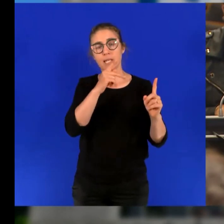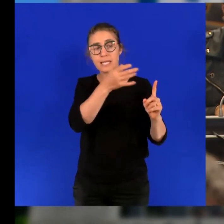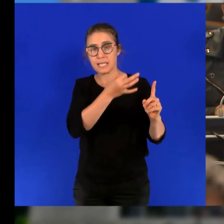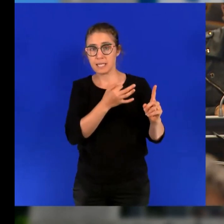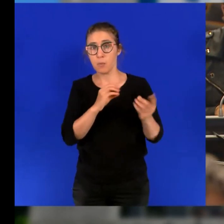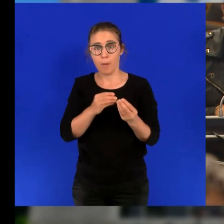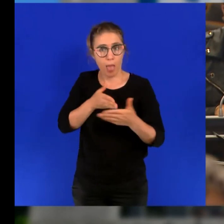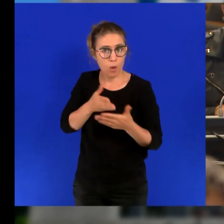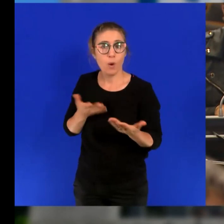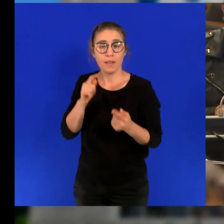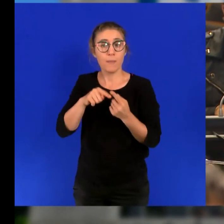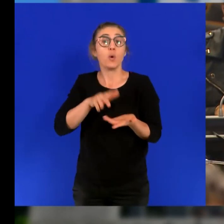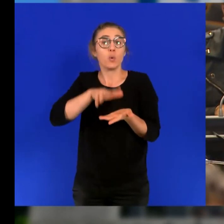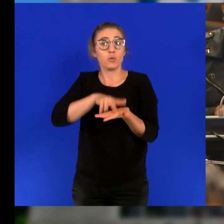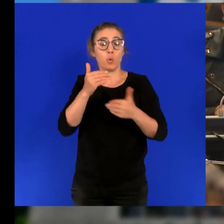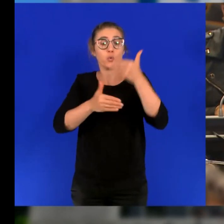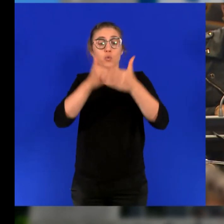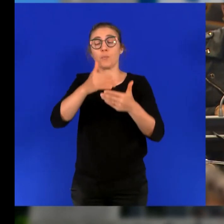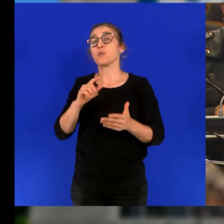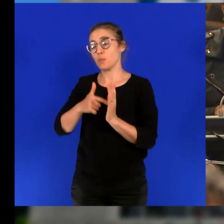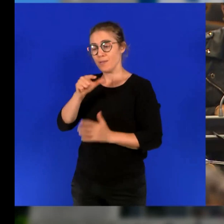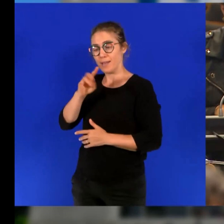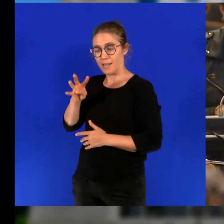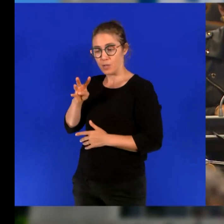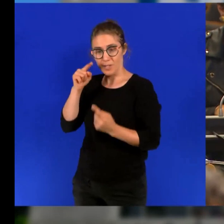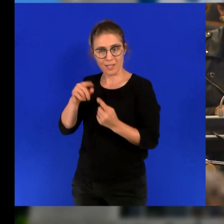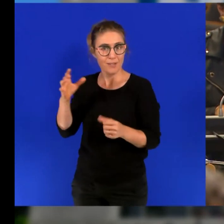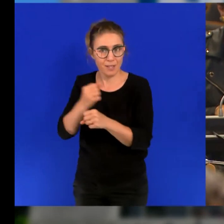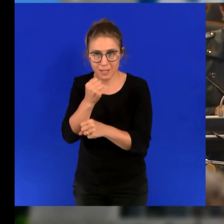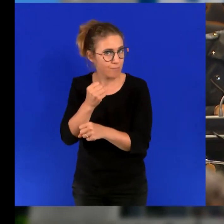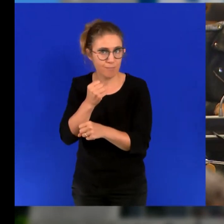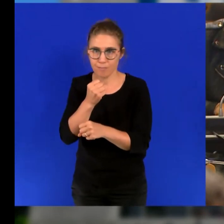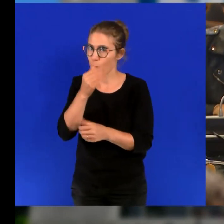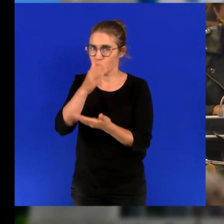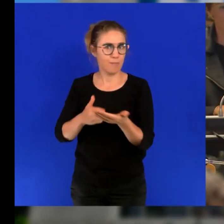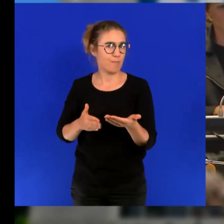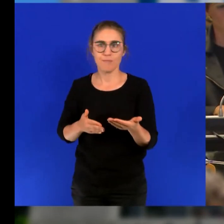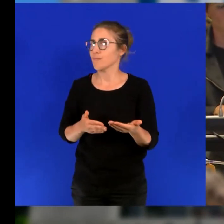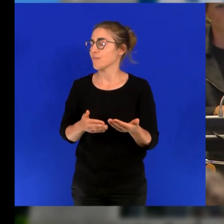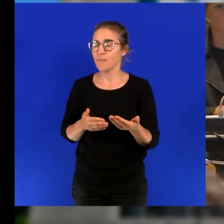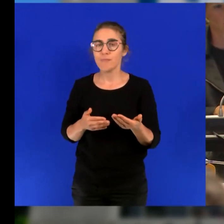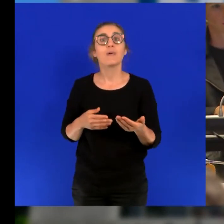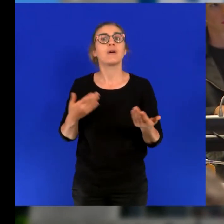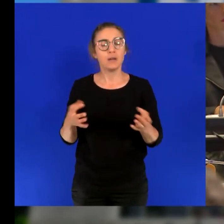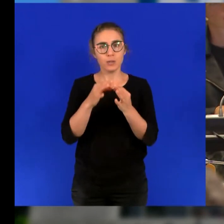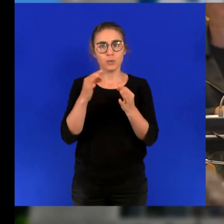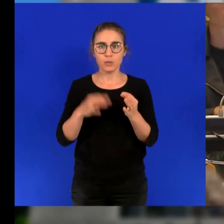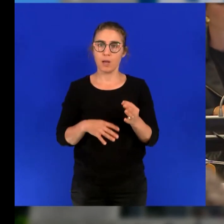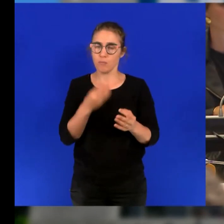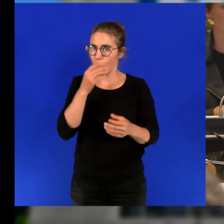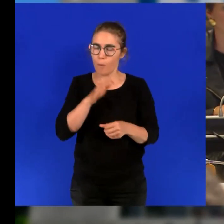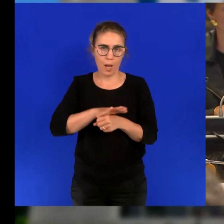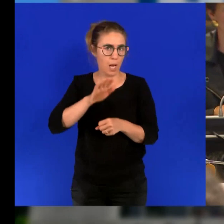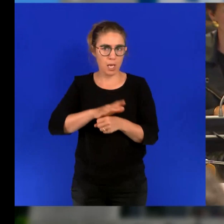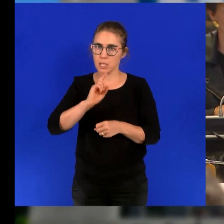construction des logements. En 2024, les objectifs n'ont été réalisés que de moitié. Ces résultats largement insuffisants concernent